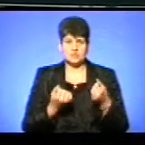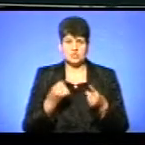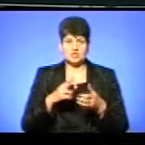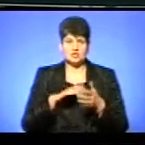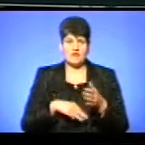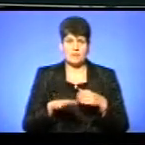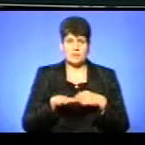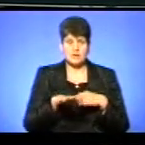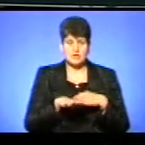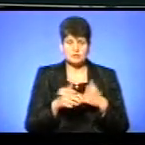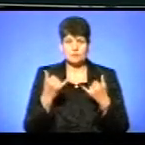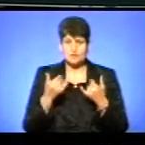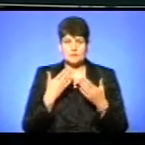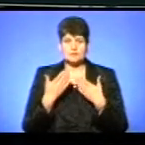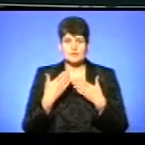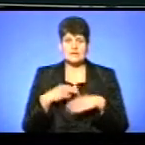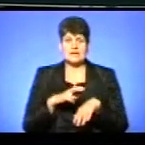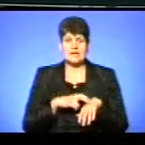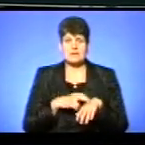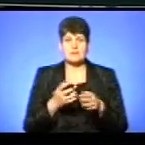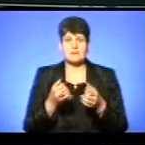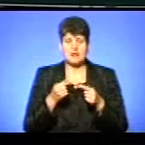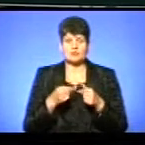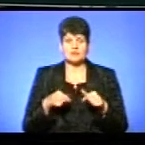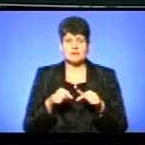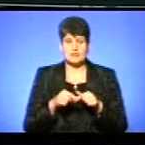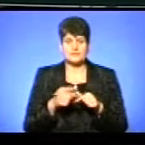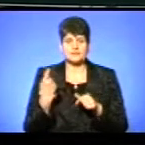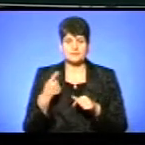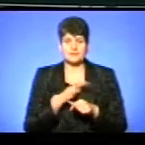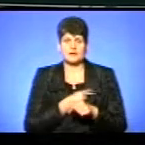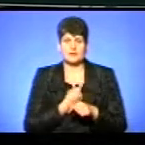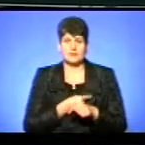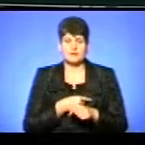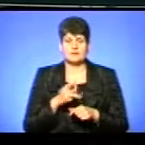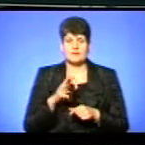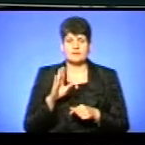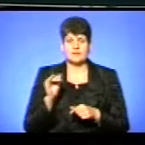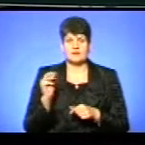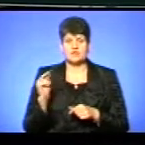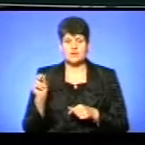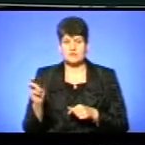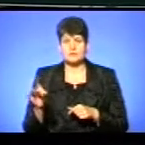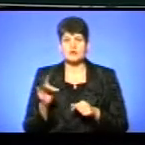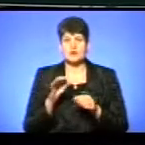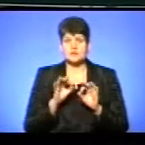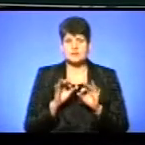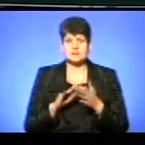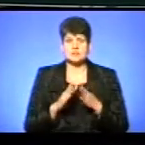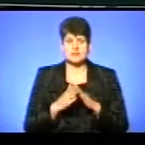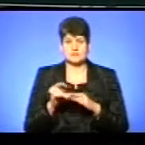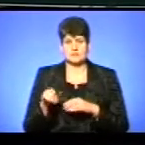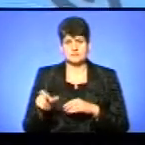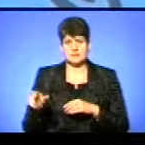сьогодні поспілкувалися із лікарем приймального відділення університетської лікарні Мар'яною Вівчар. Вона розповіла про стан